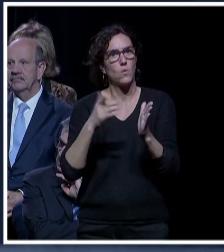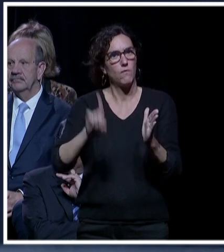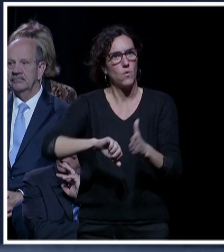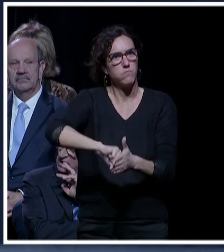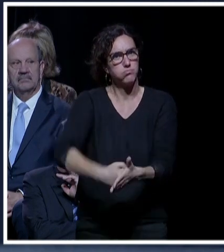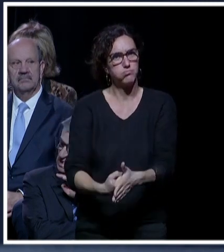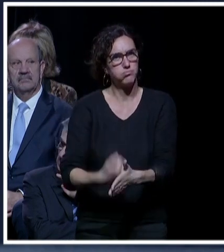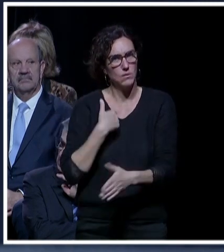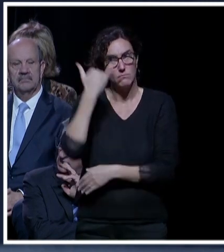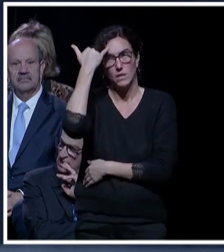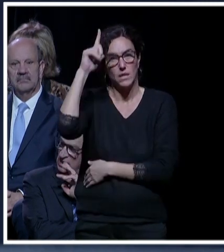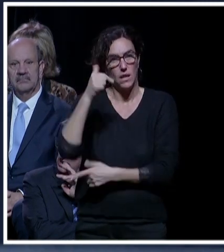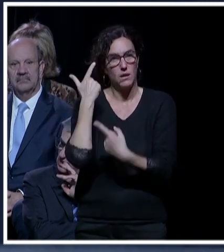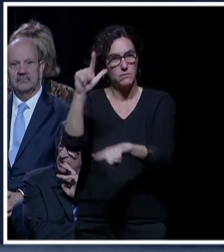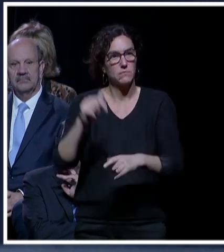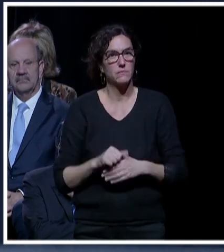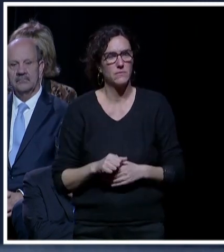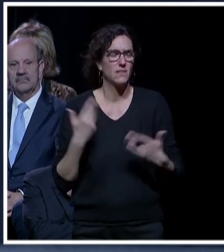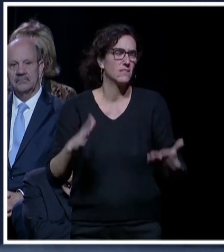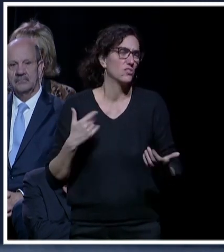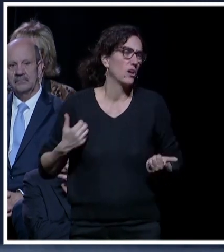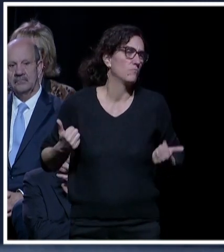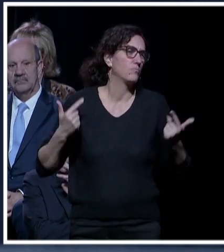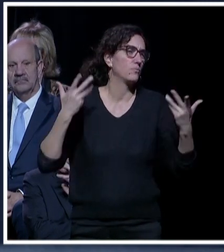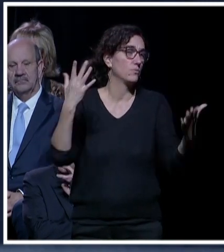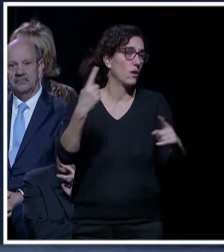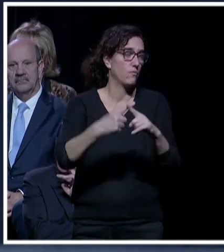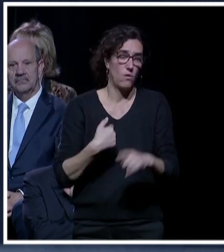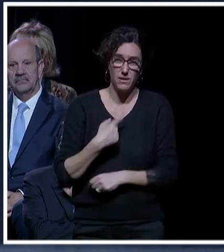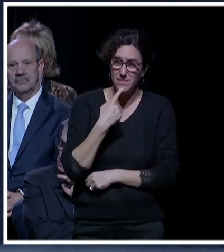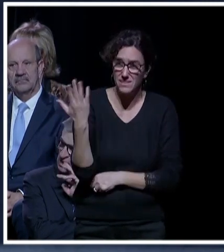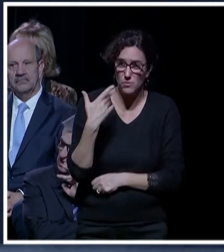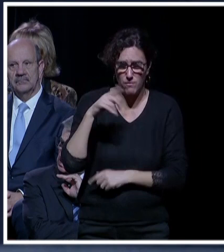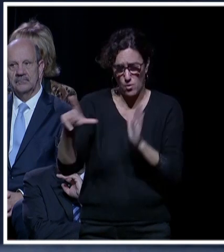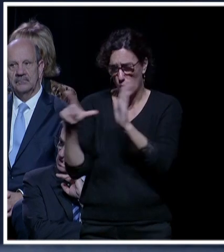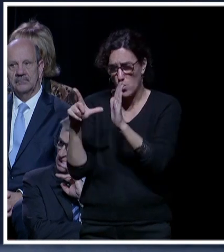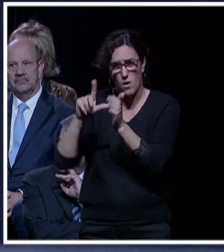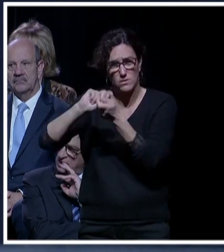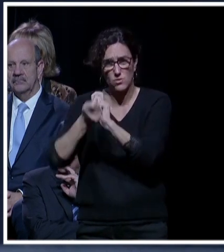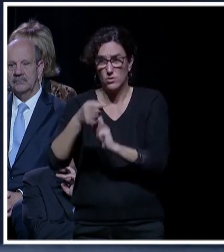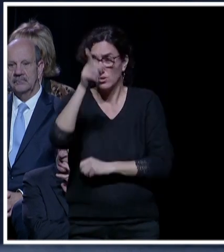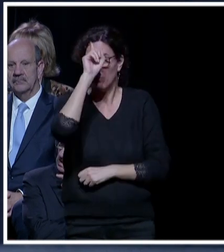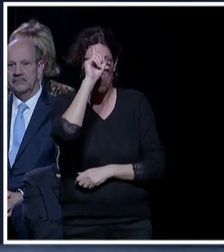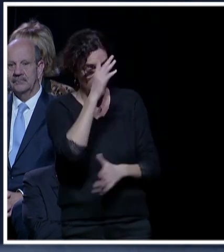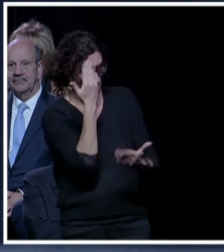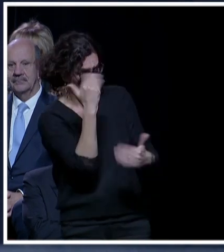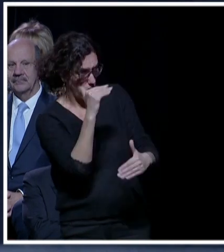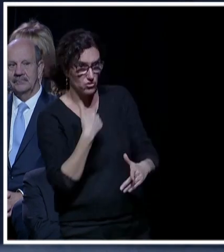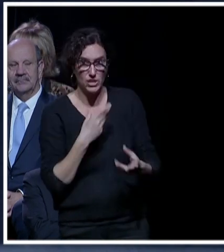d'années. Combien de fois avons-nous dit qu'il fallait changer la loi pour expulser les délinquants étrangers qui n'ont rien à faire en